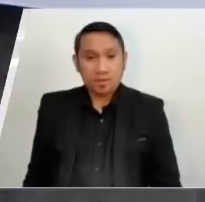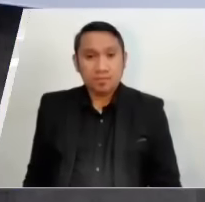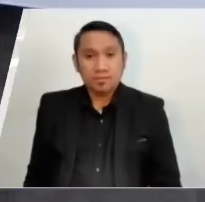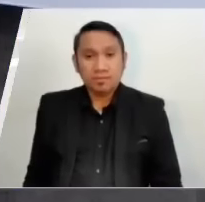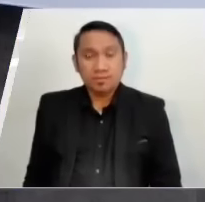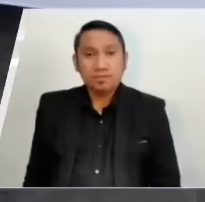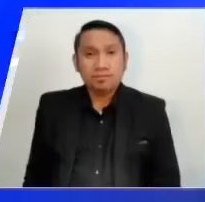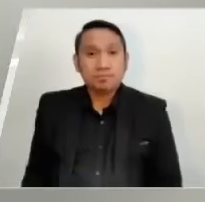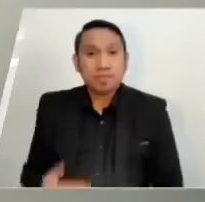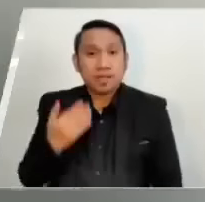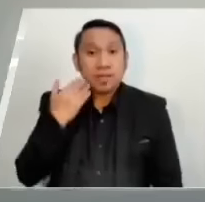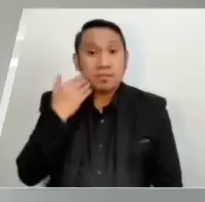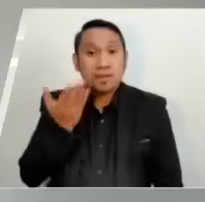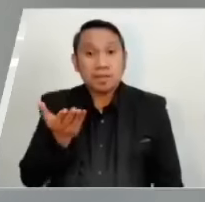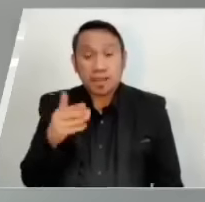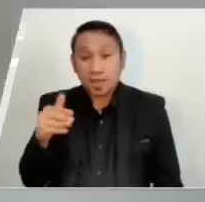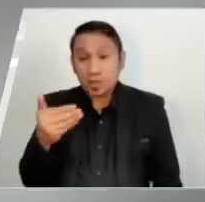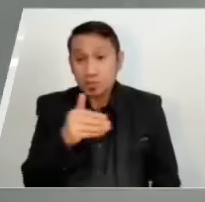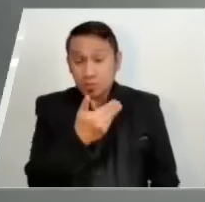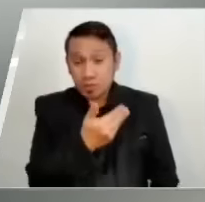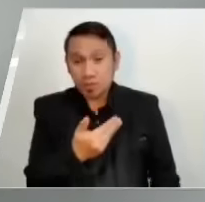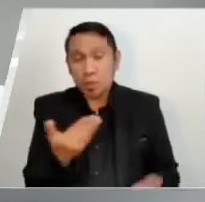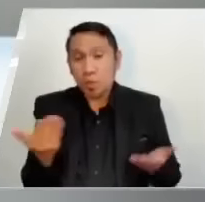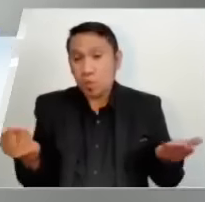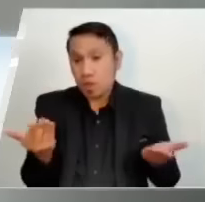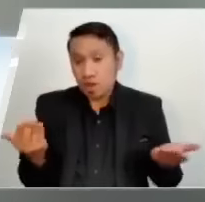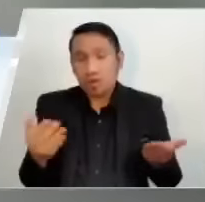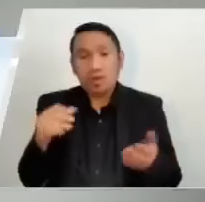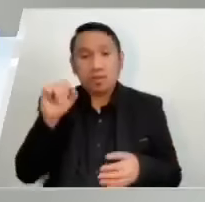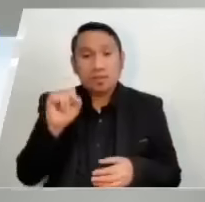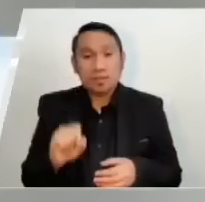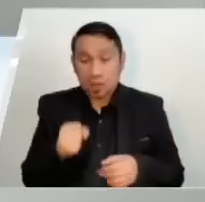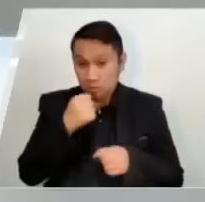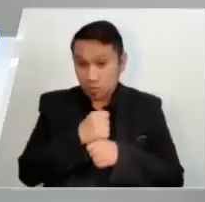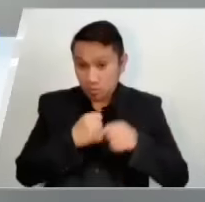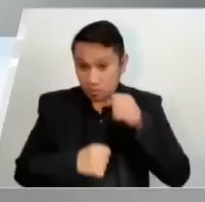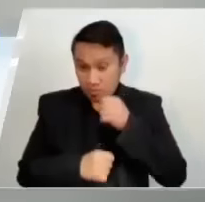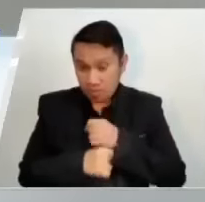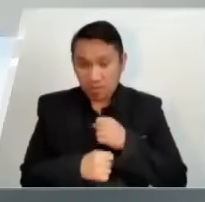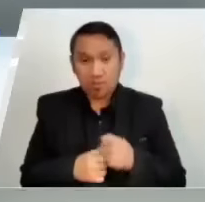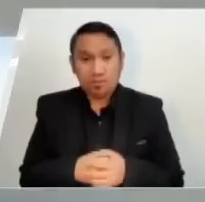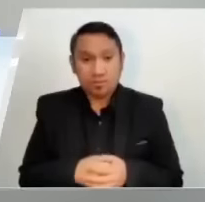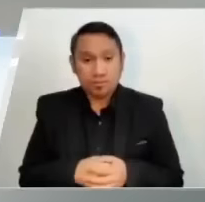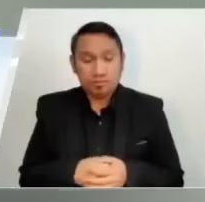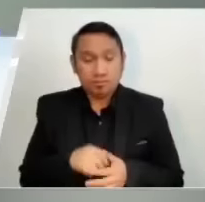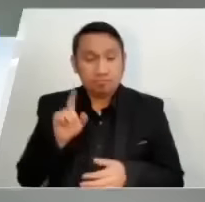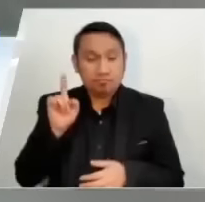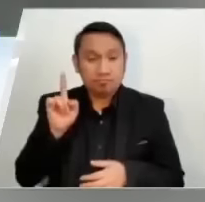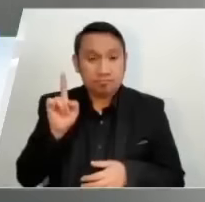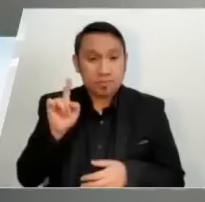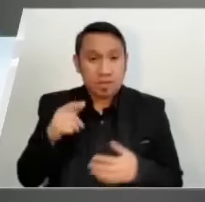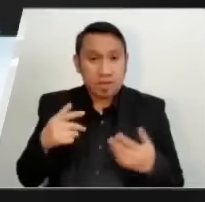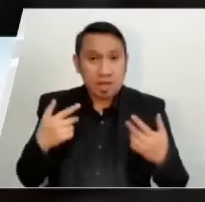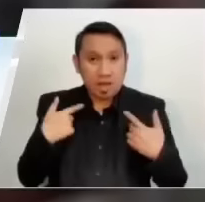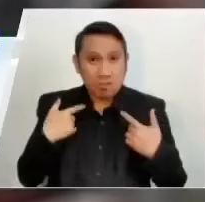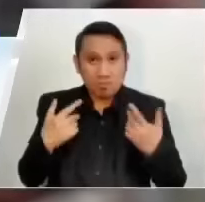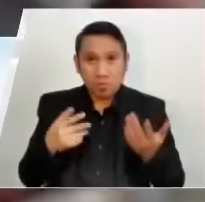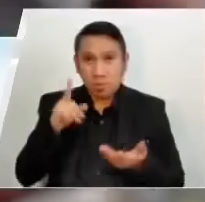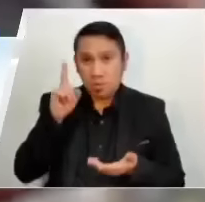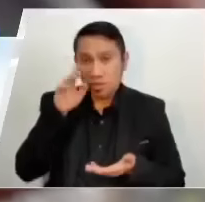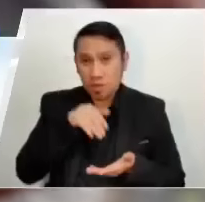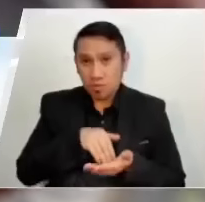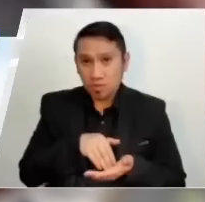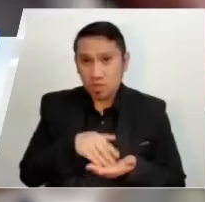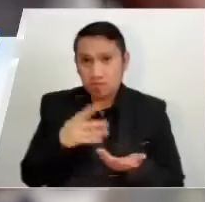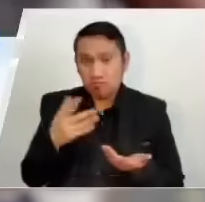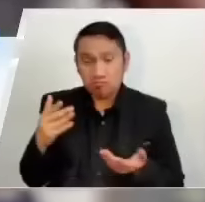Nangamatay ang mga isda sa Lake Cebu sa South Cotabato. Ayon sa Municipal Lake Warden, hinatay 1,000 kilo ng tilapia ang